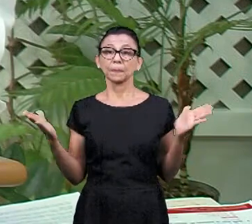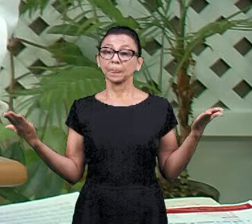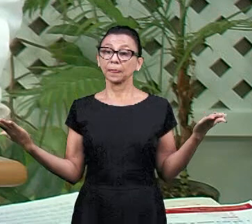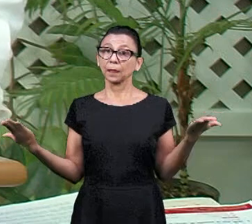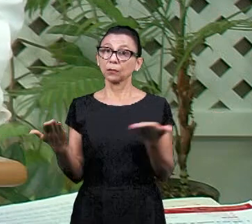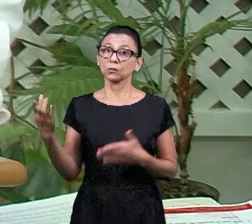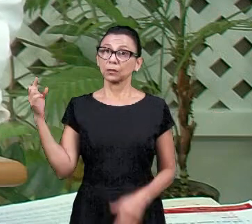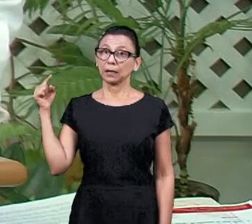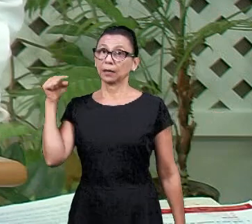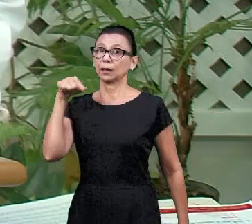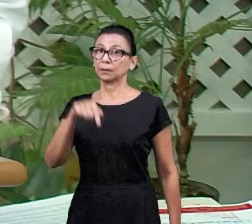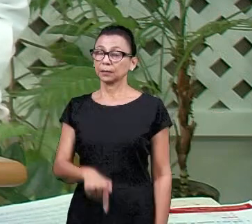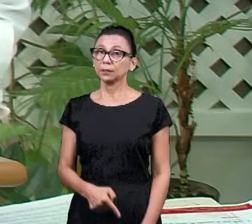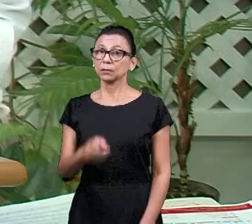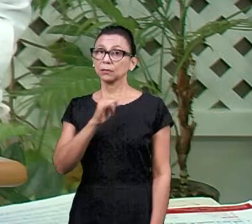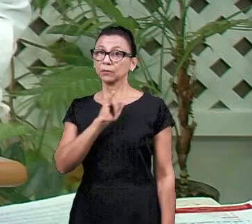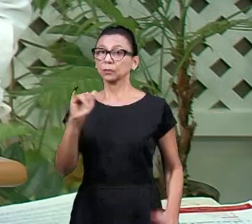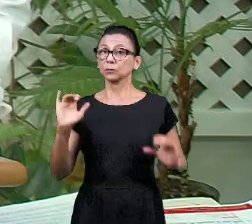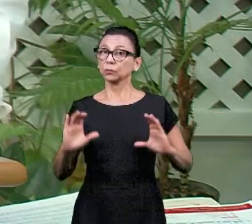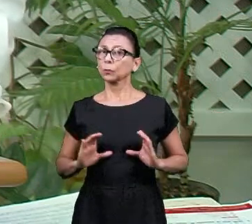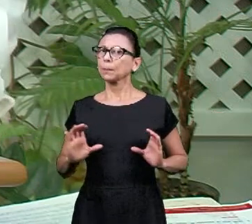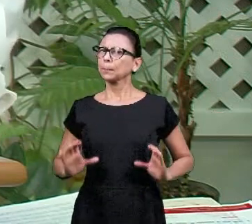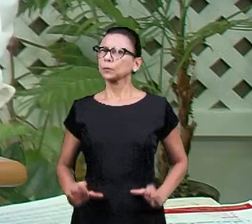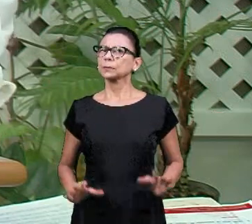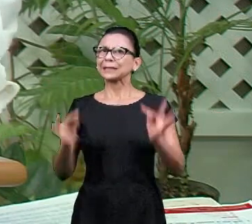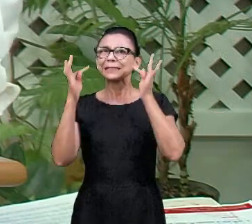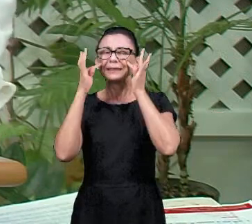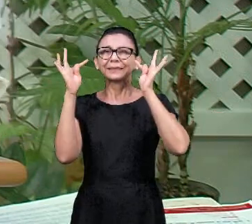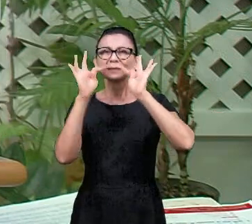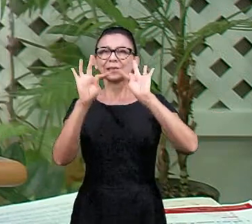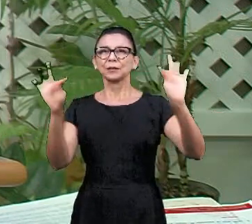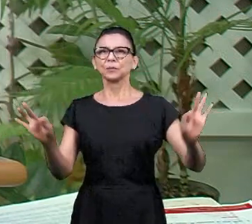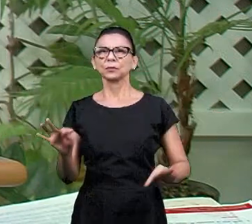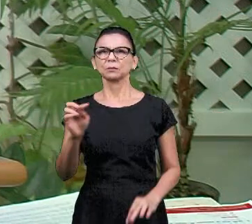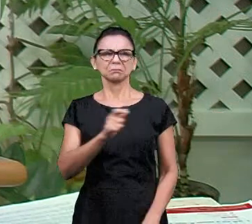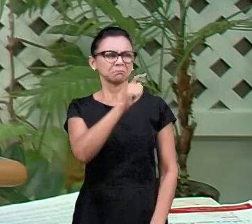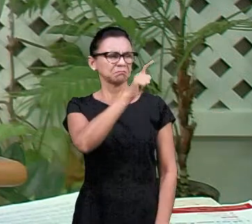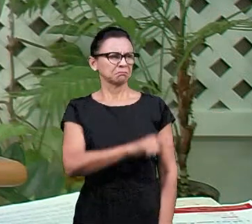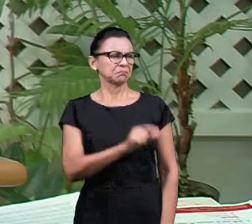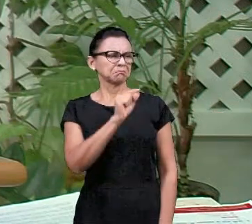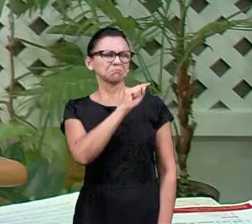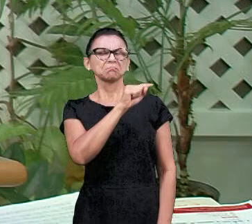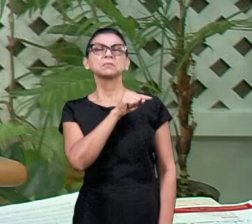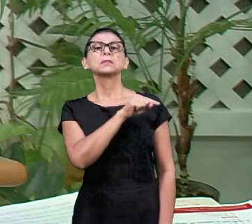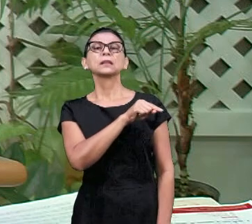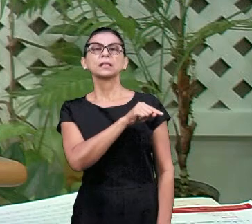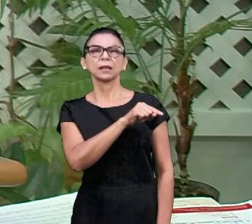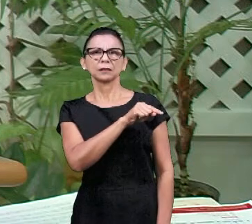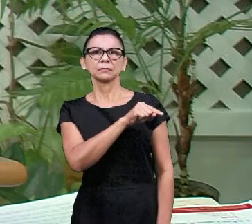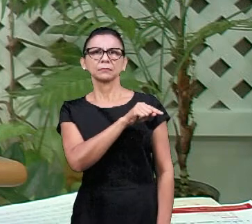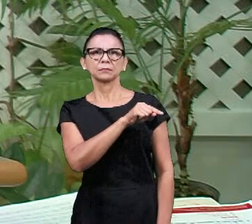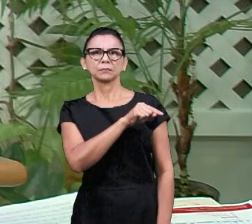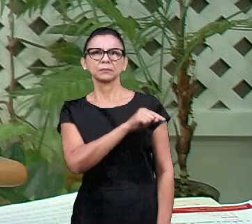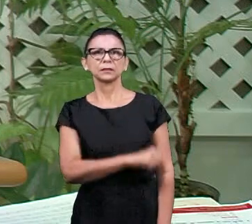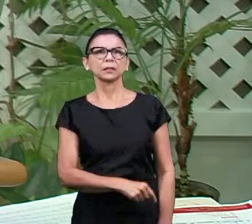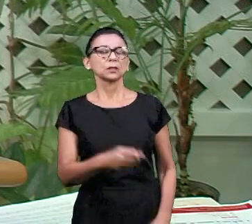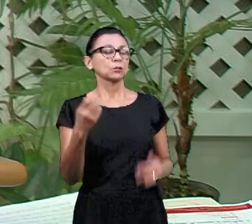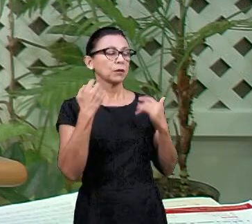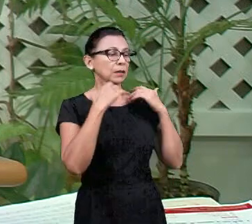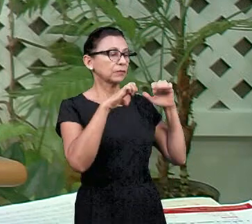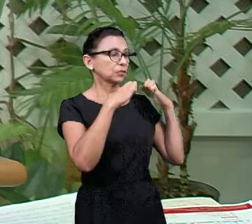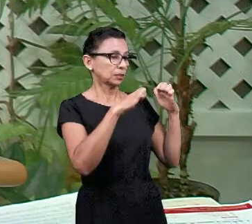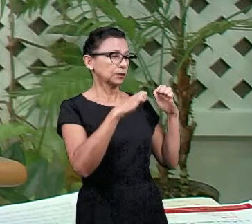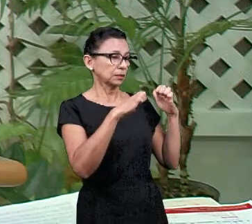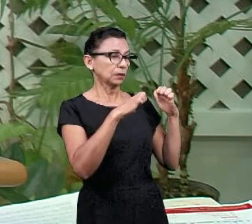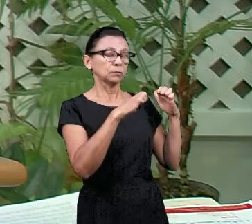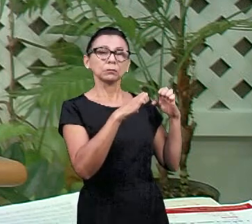parler ici de notre position. Qui est votre prochain? Qui est mon prochain? Et c'est celui à qui je parle de la mort et